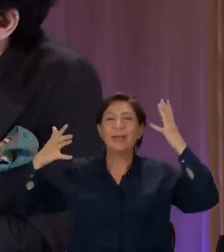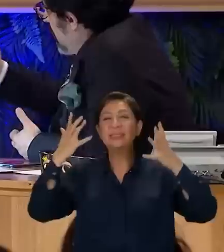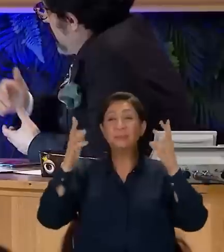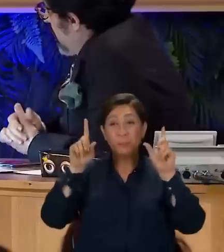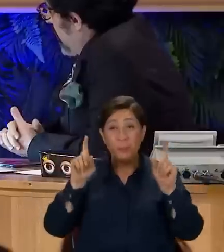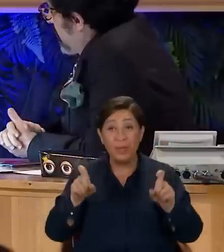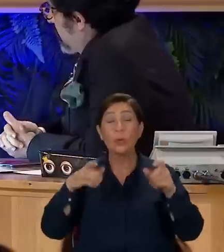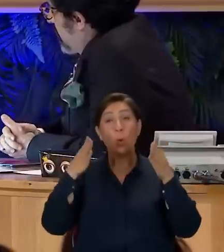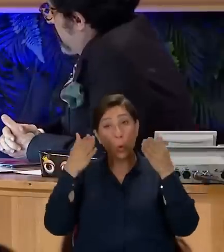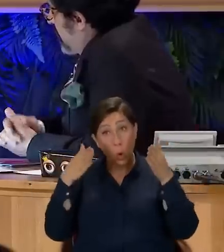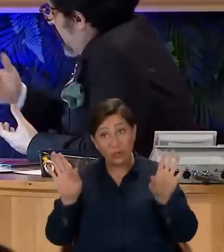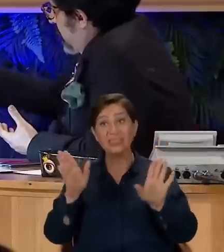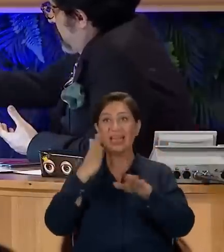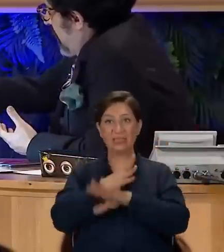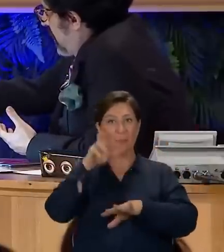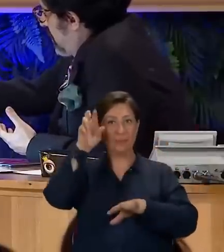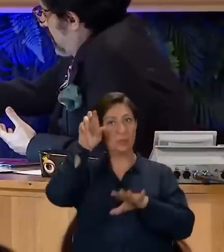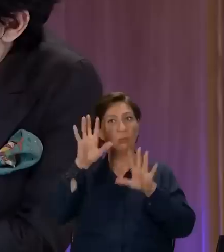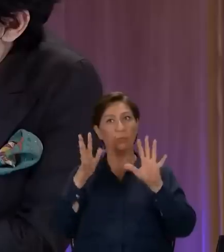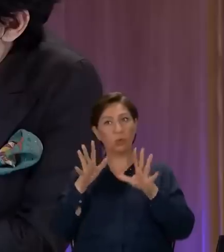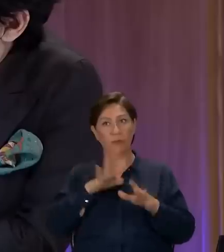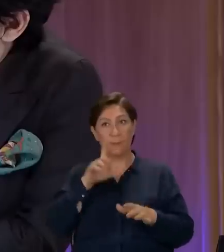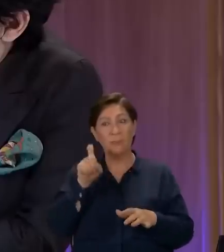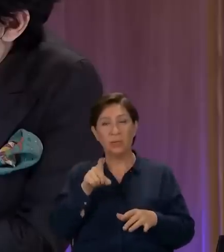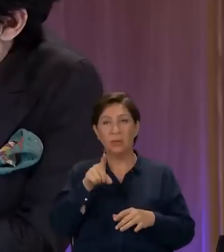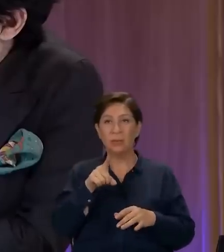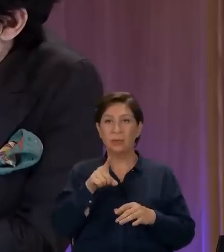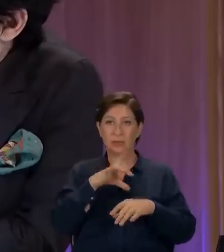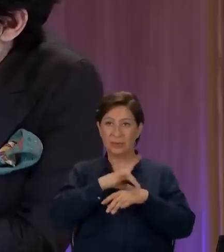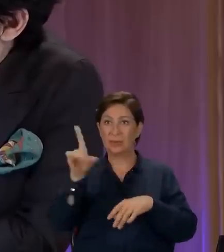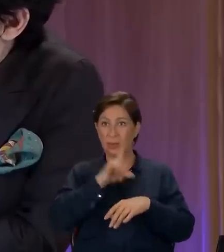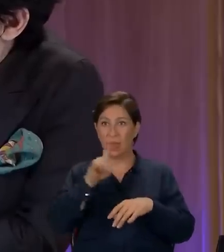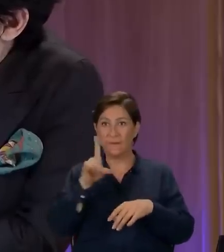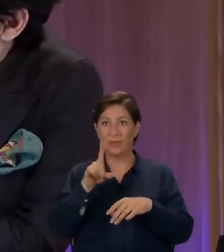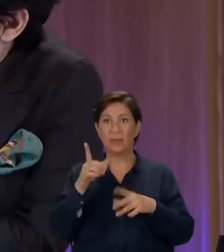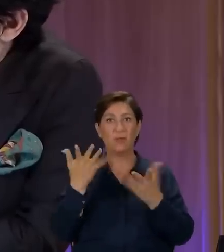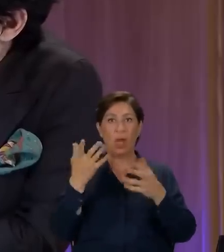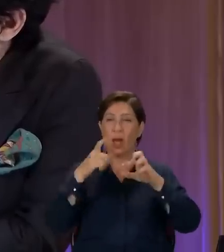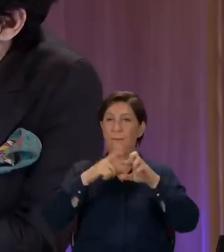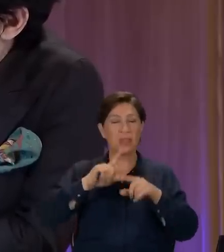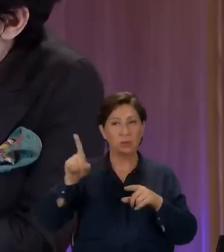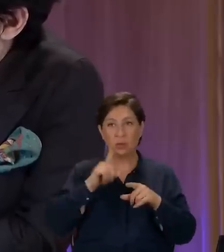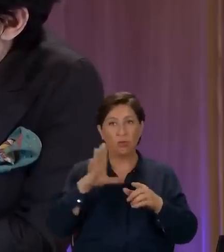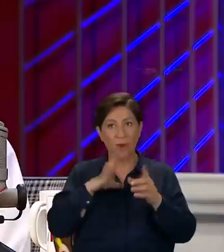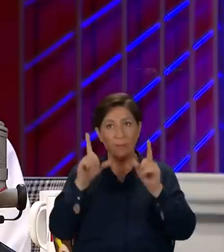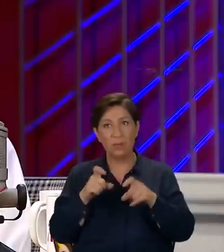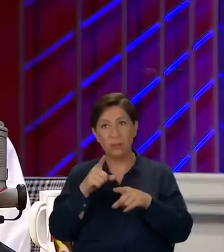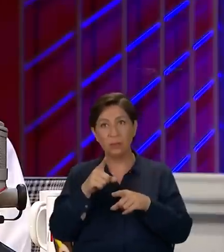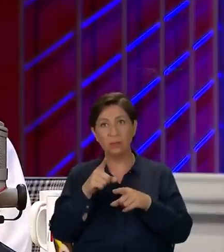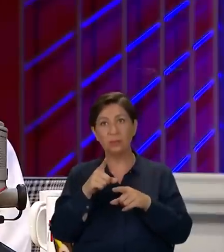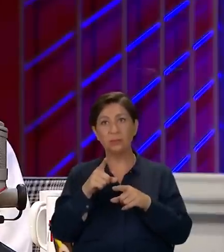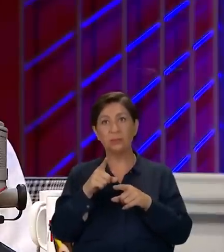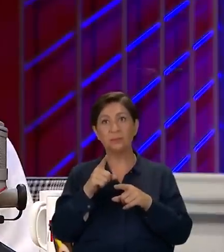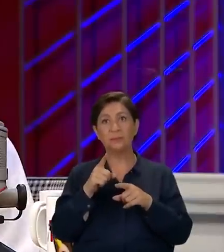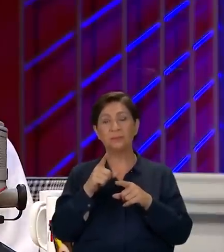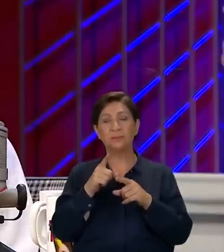hakikaten böyle bir psikiyatrik bir şey, bir tedavi ya da rehabilitasyon gibi şey hakikaten